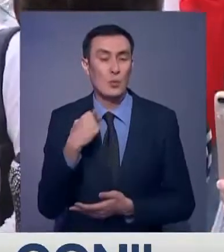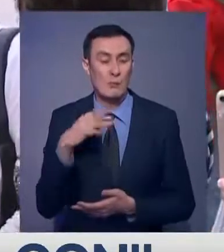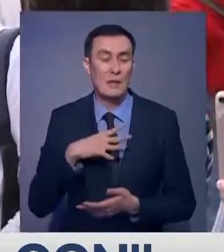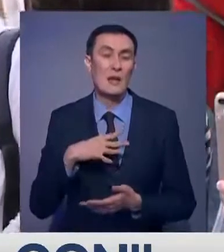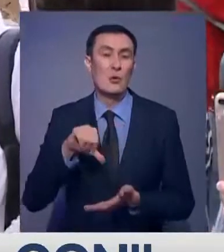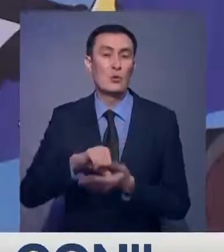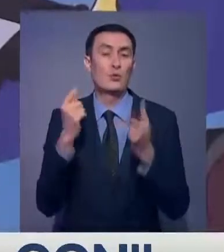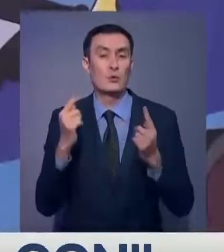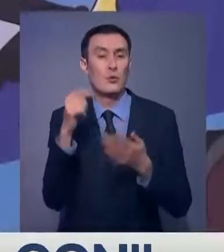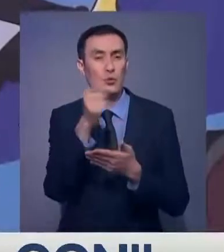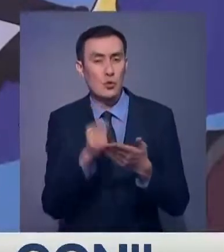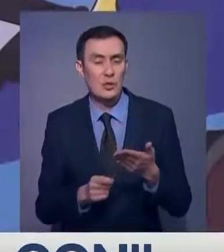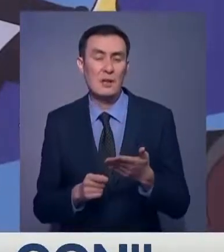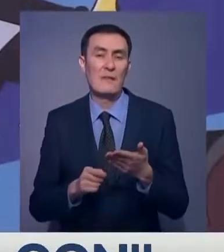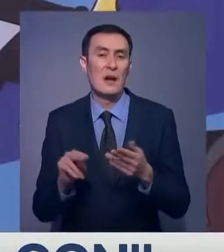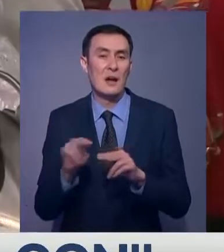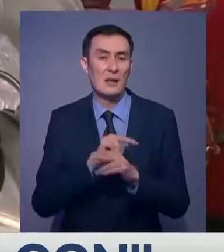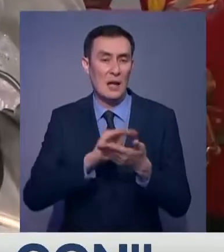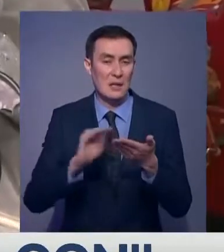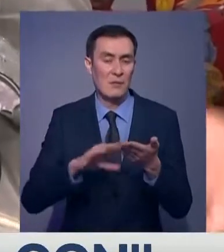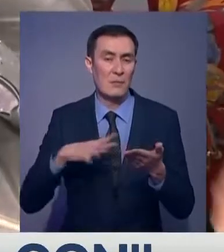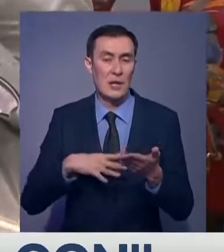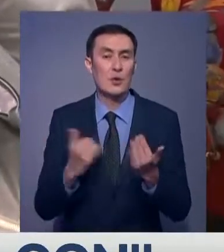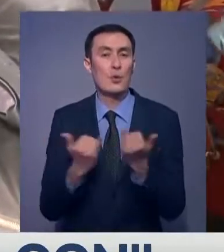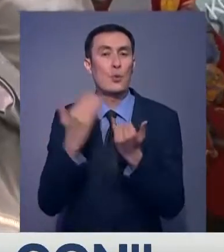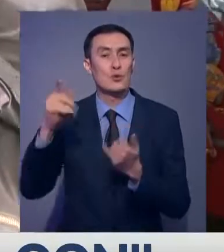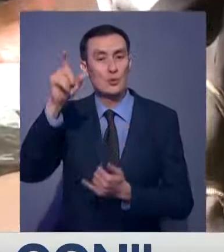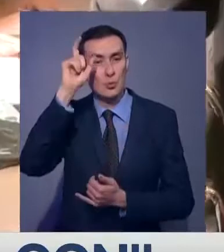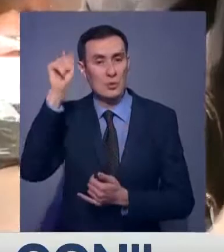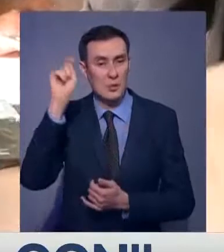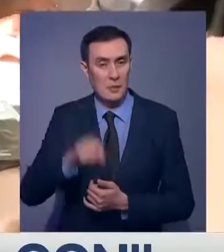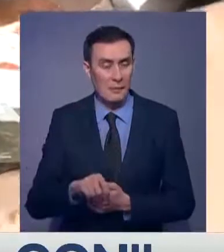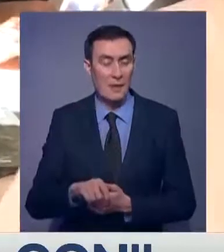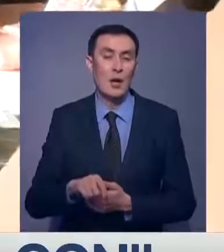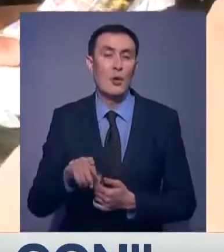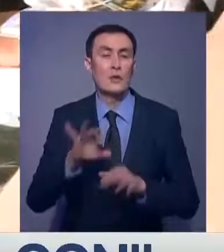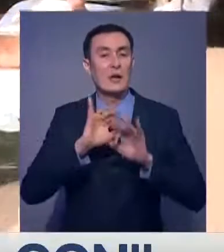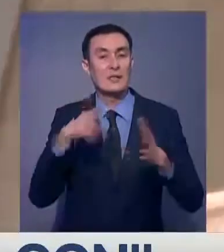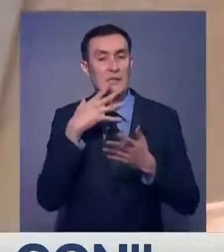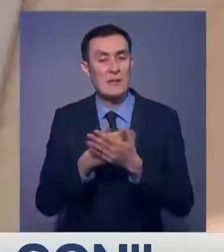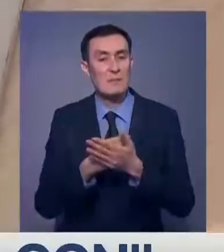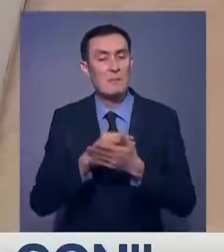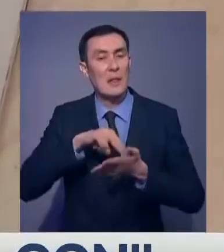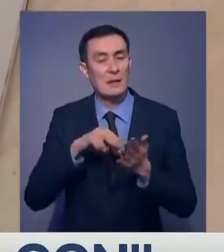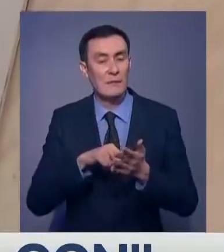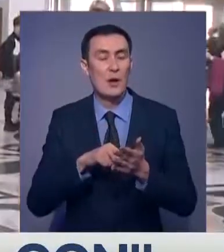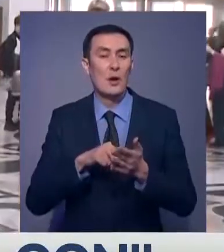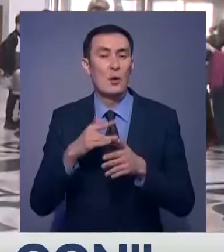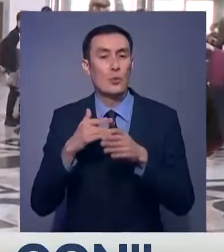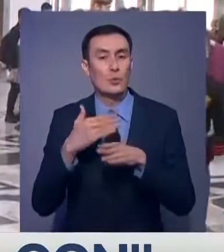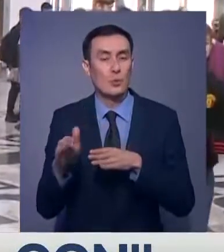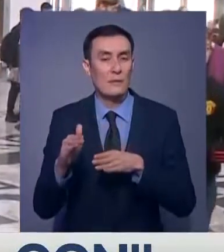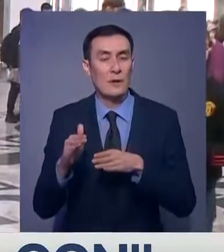ведущих арт-художников, сценаристов, редакторов. Среди них и гость из Турции Омер Амри Эрдур. Он поделился своим видением субкультуры